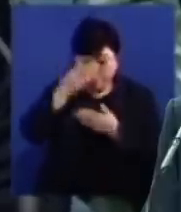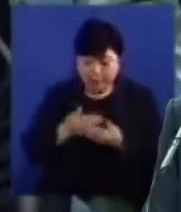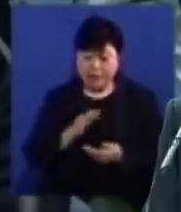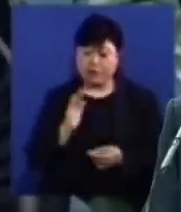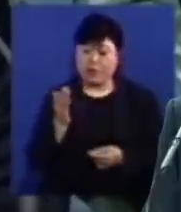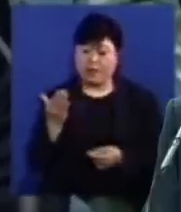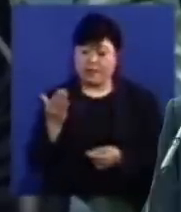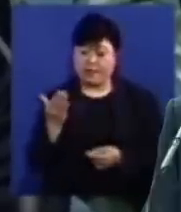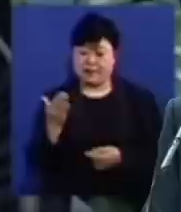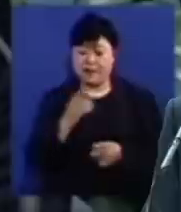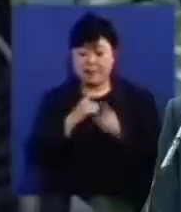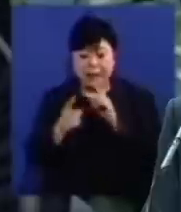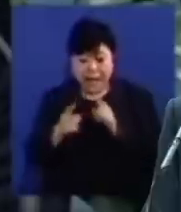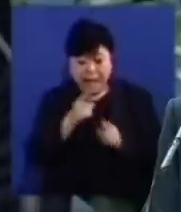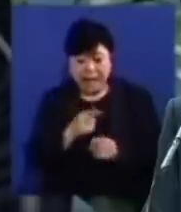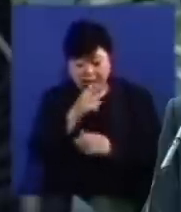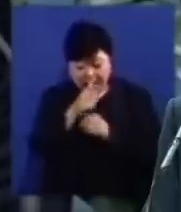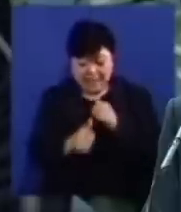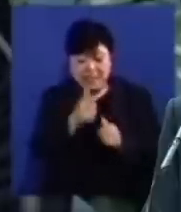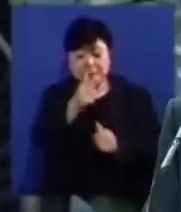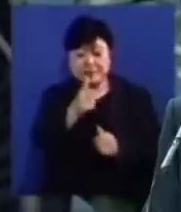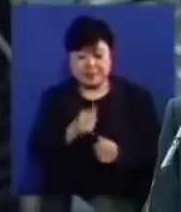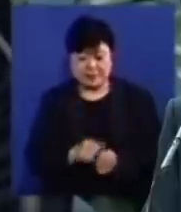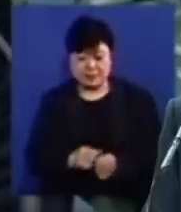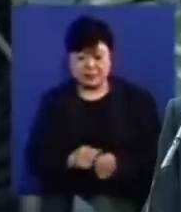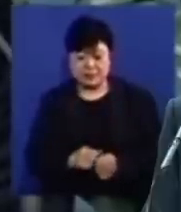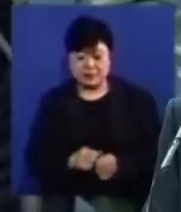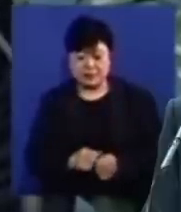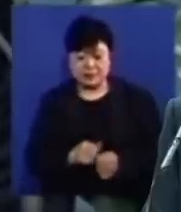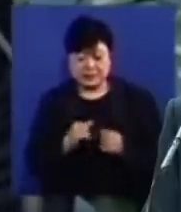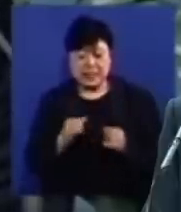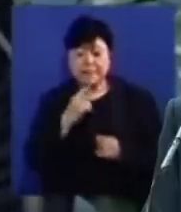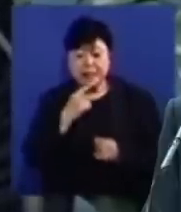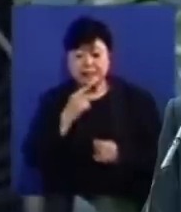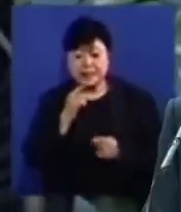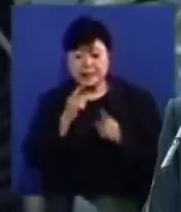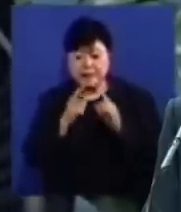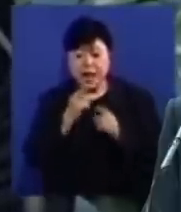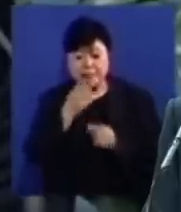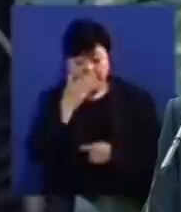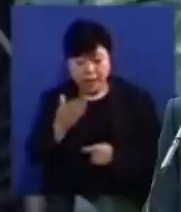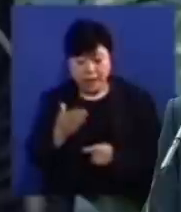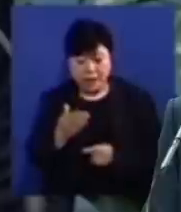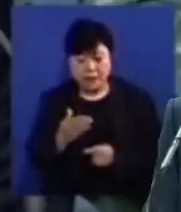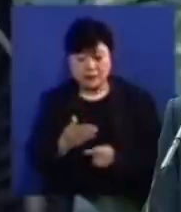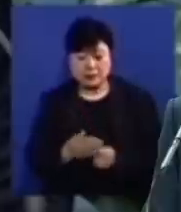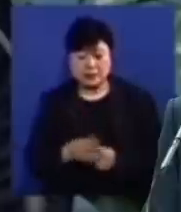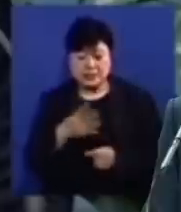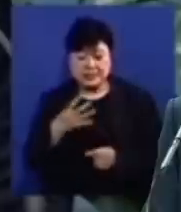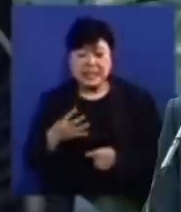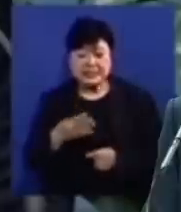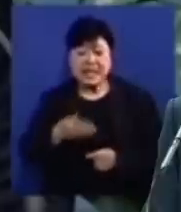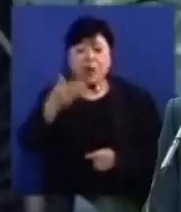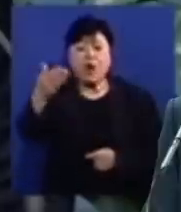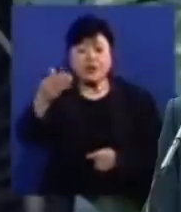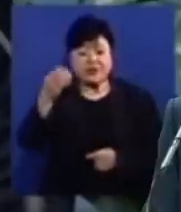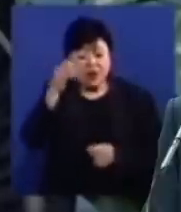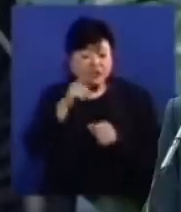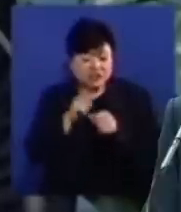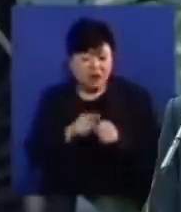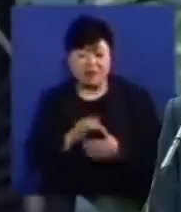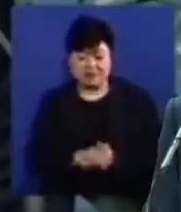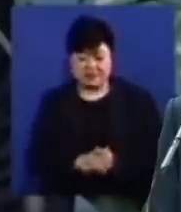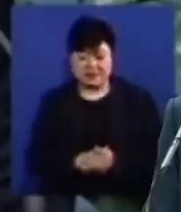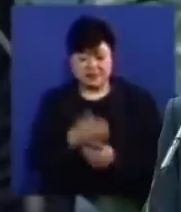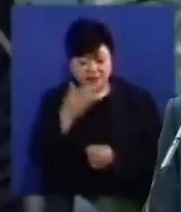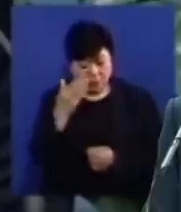아닙니까? 말은 하나님하고 사람밖에는 말 못합니다. 말은 4차원의 영성인 것입니다.